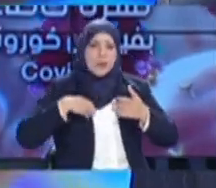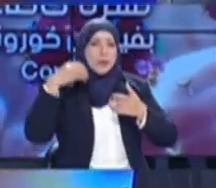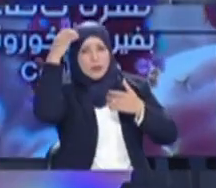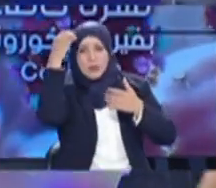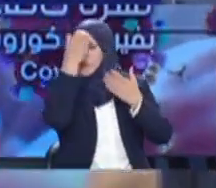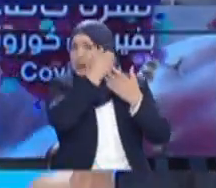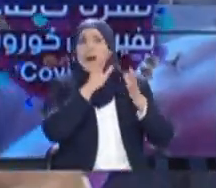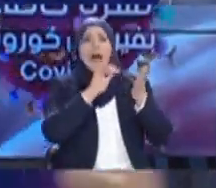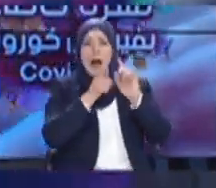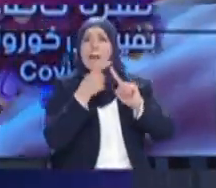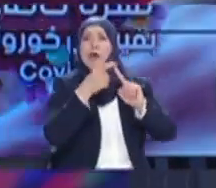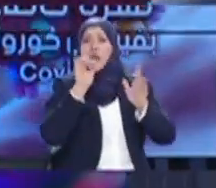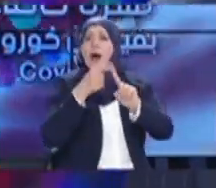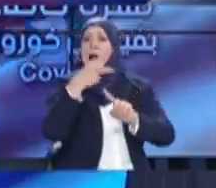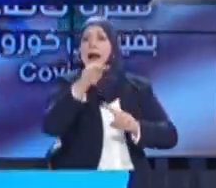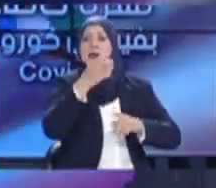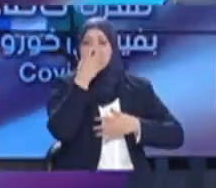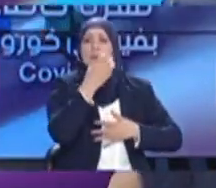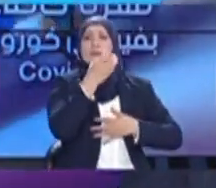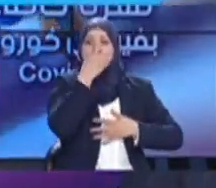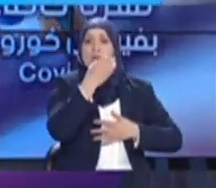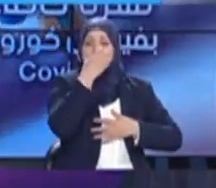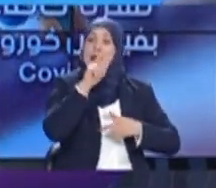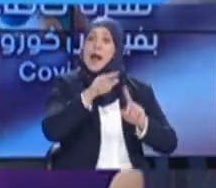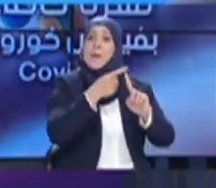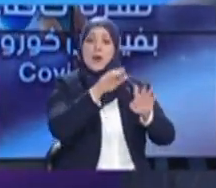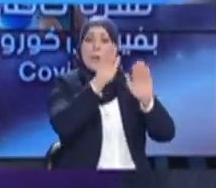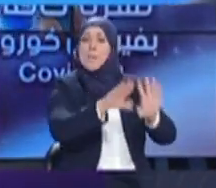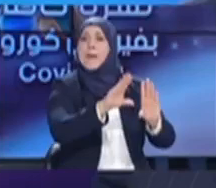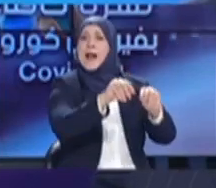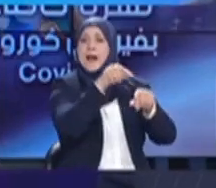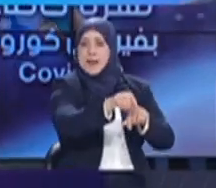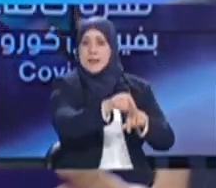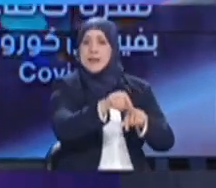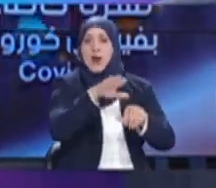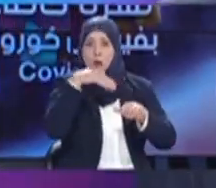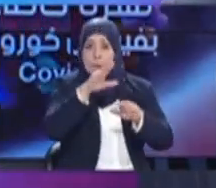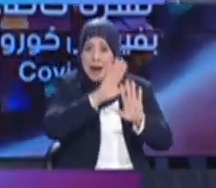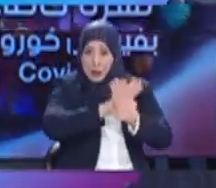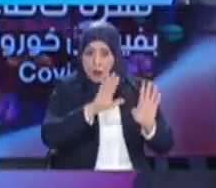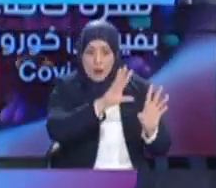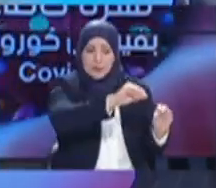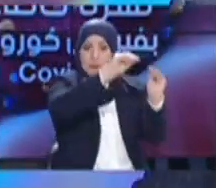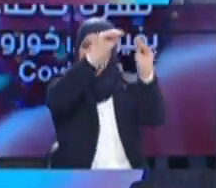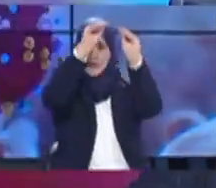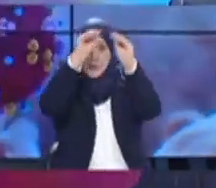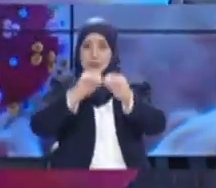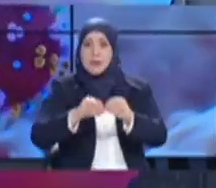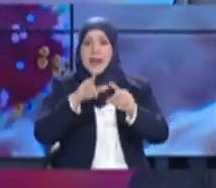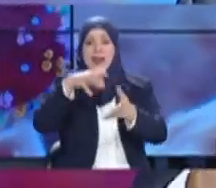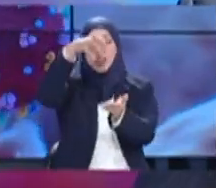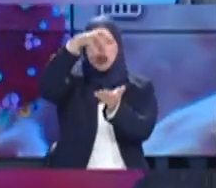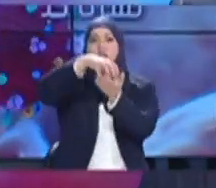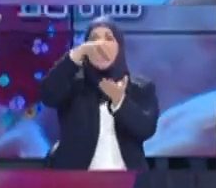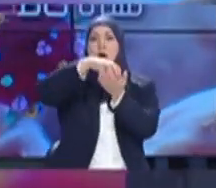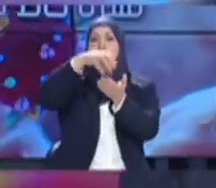معدات طبيه لازمه بالتنفس الاصطناعي وكذا يقعوا غاديك على عين المكان ثم يقع نقله للمستشفى للمركز